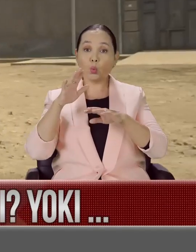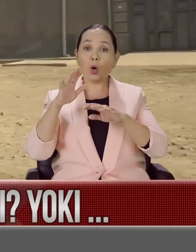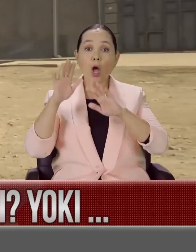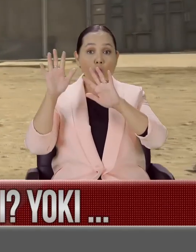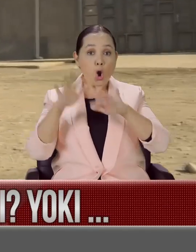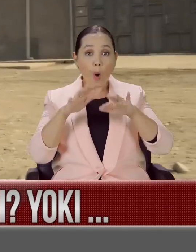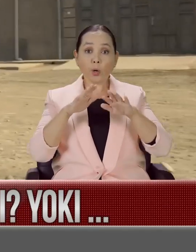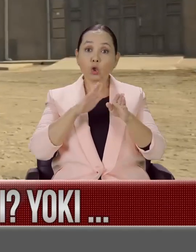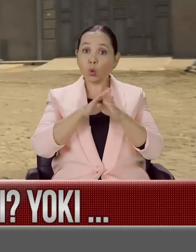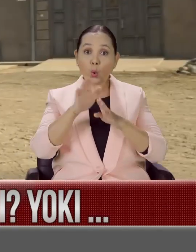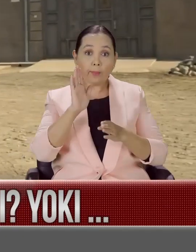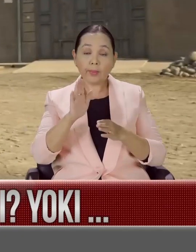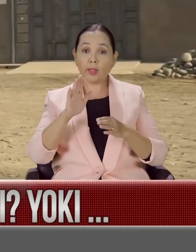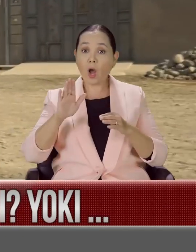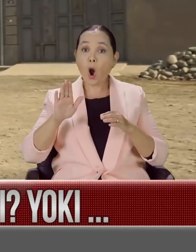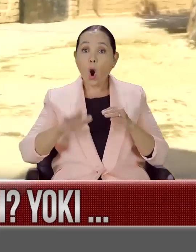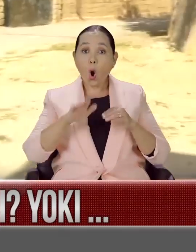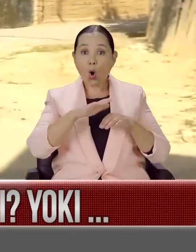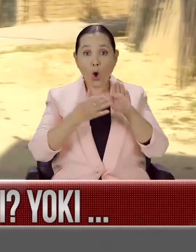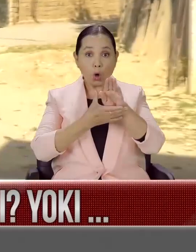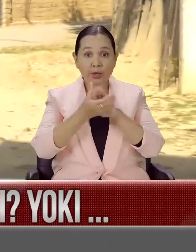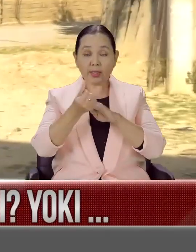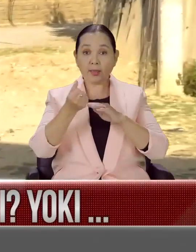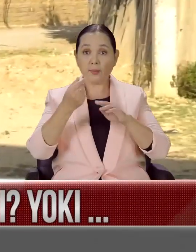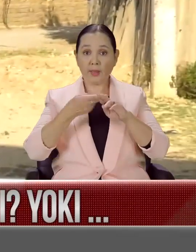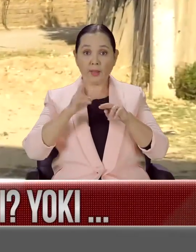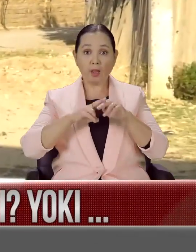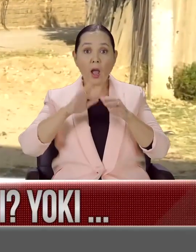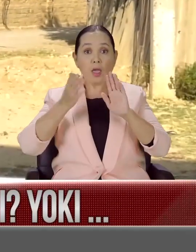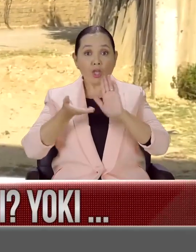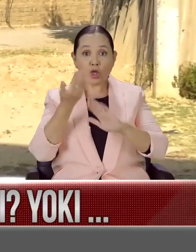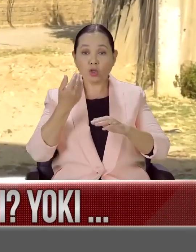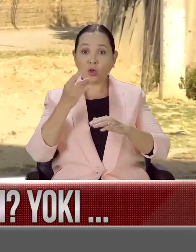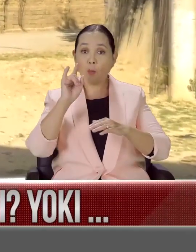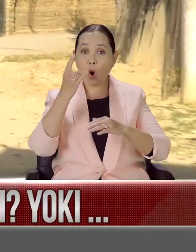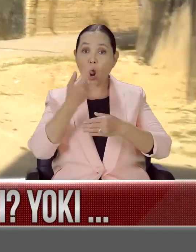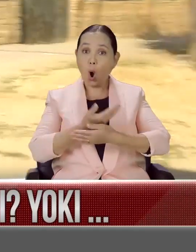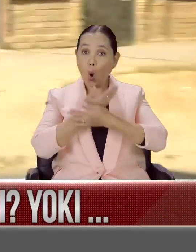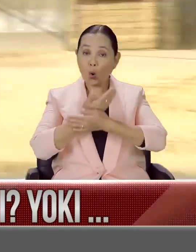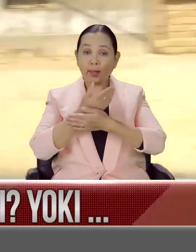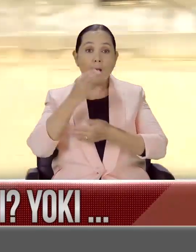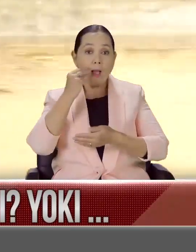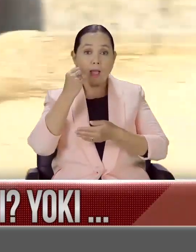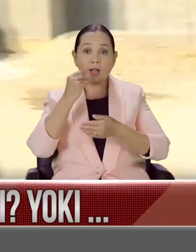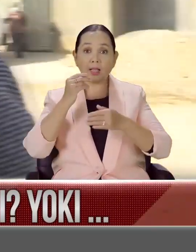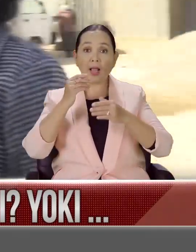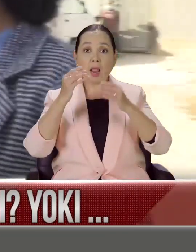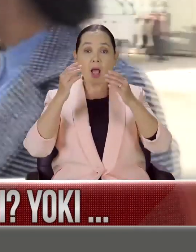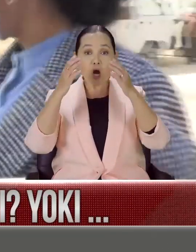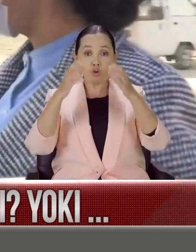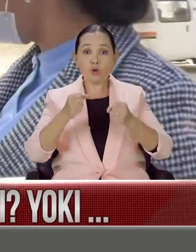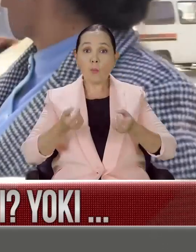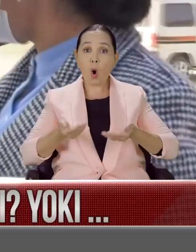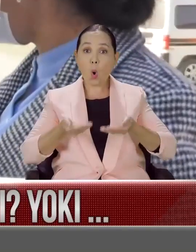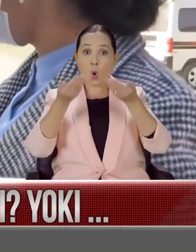yog'sa suv to'lib ketadi. Oyoq kiyimlarimizni yechib kirgan paytimiz ham bo'lgan. Bolani qo'lga olamiz. Erkaklar shimni ko'taradi, biz